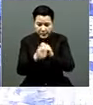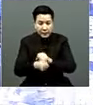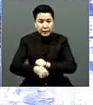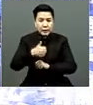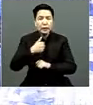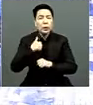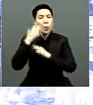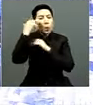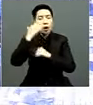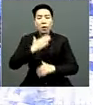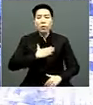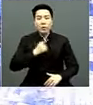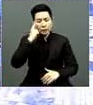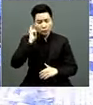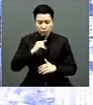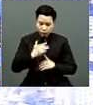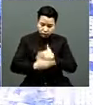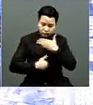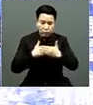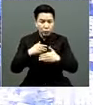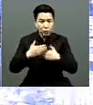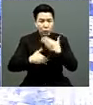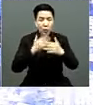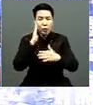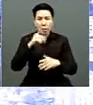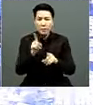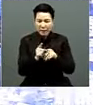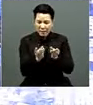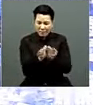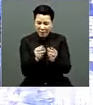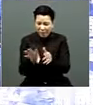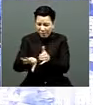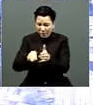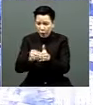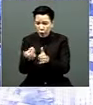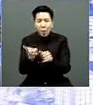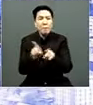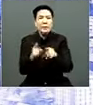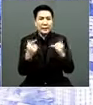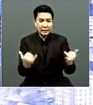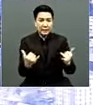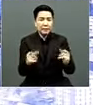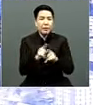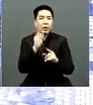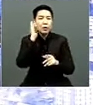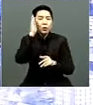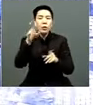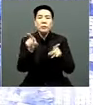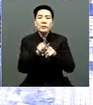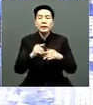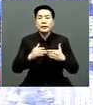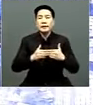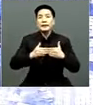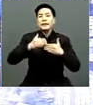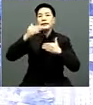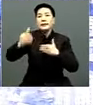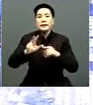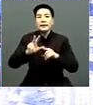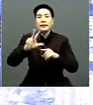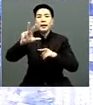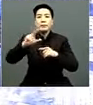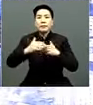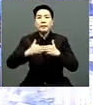เราจะต้องเดินไปข้างหน้าตัวเลขเราจะต้องดีอย่างนี้เพื่อเราจะได้กลับไปสู่ระยะที่3ที่4